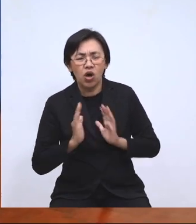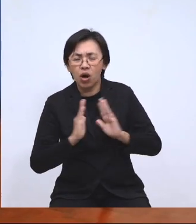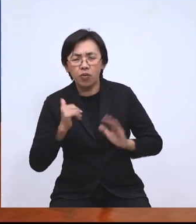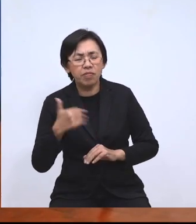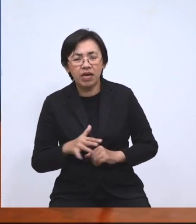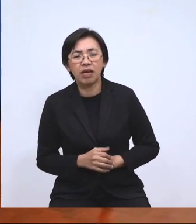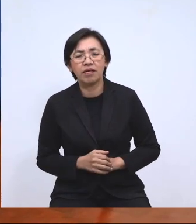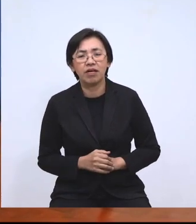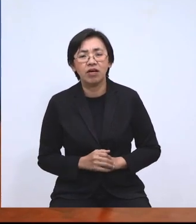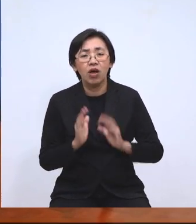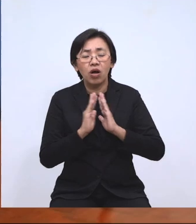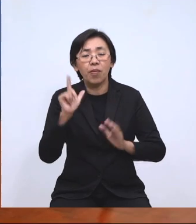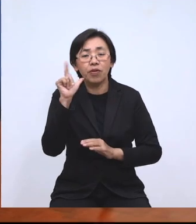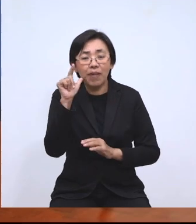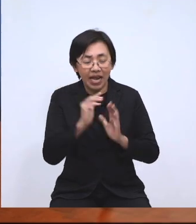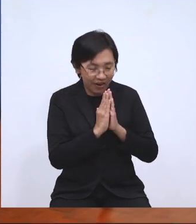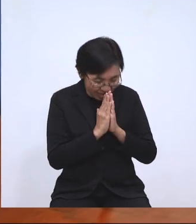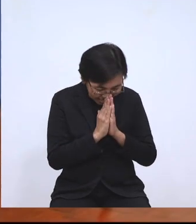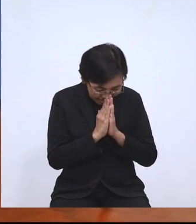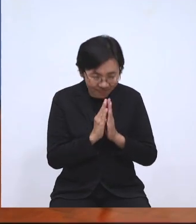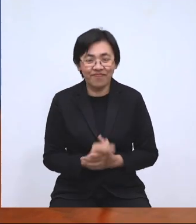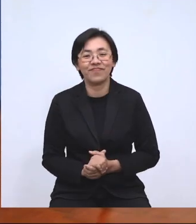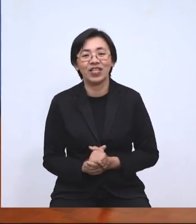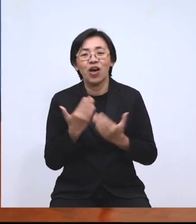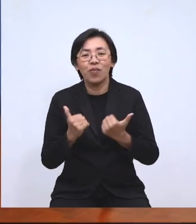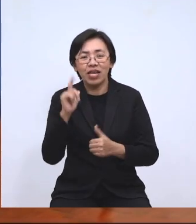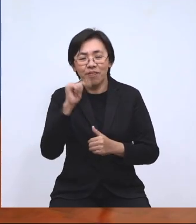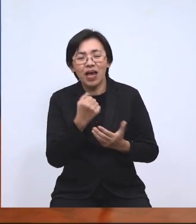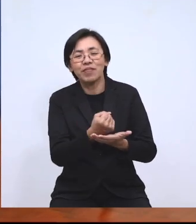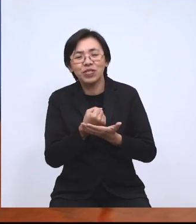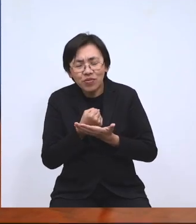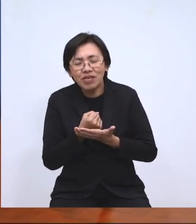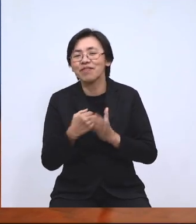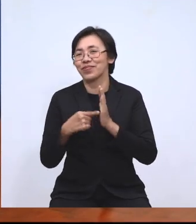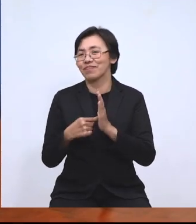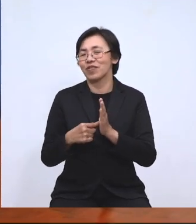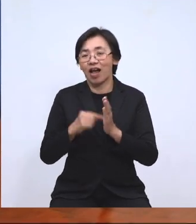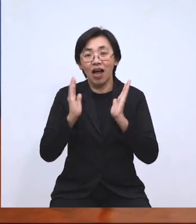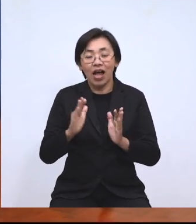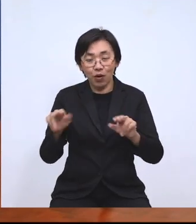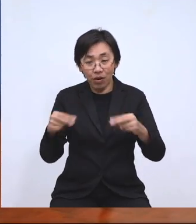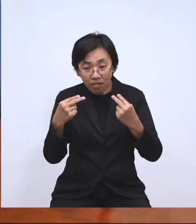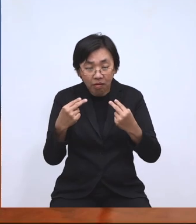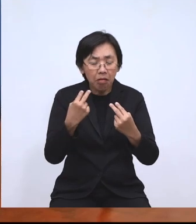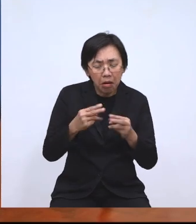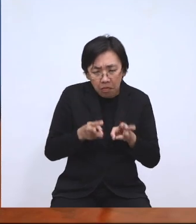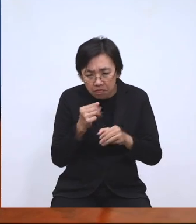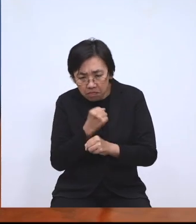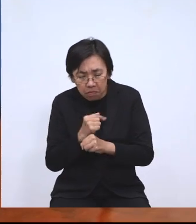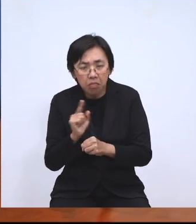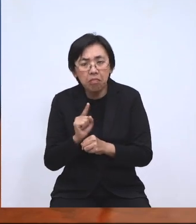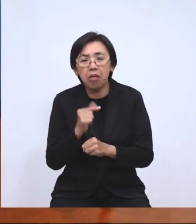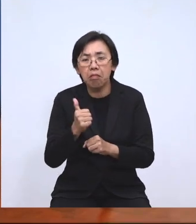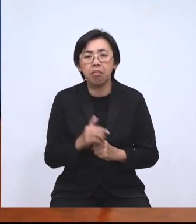ไม่ได้หรอก ได้แล้วขอบคุณคุณแม่ด้วยนะคะที่อุตส่าห์มาช่วยมาเป็นแบบให้คนได้เห็นว่าเราทำยัง